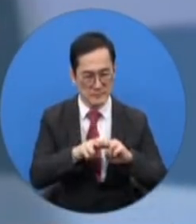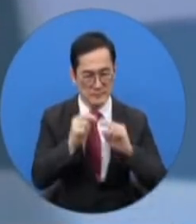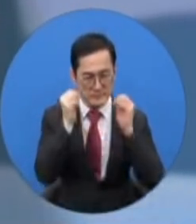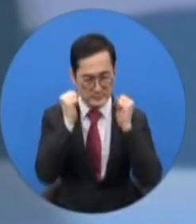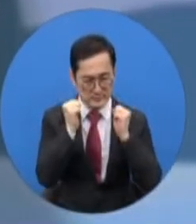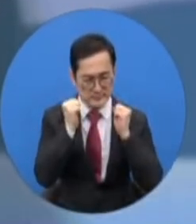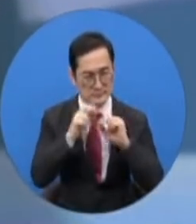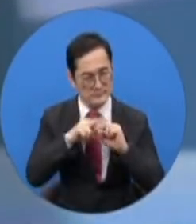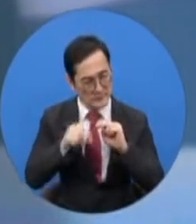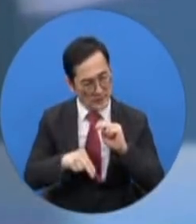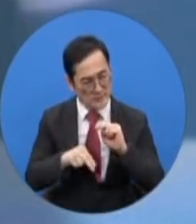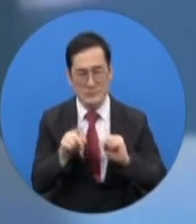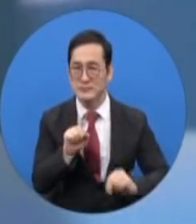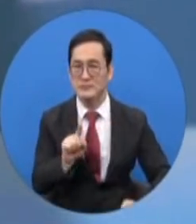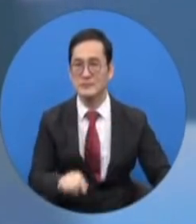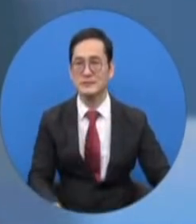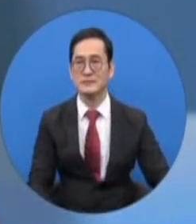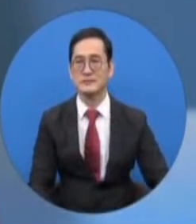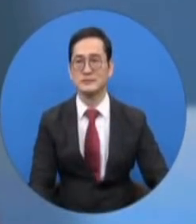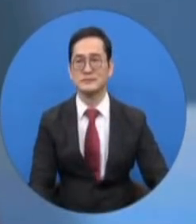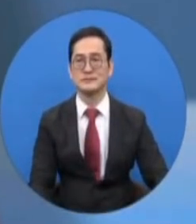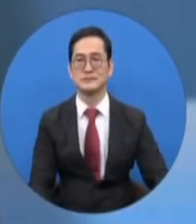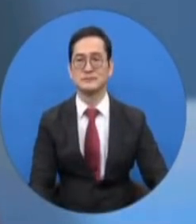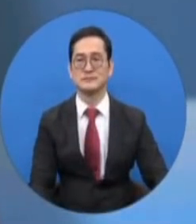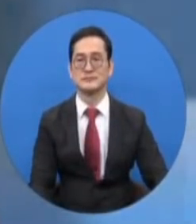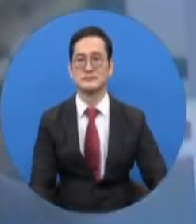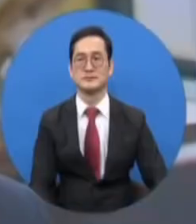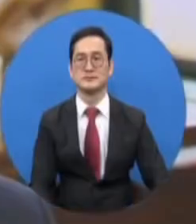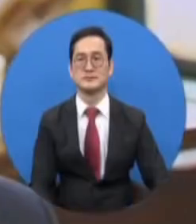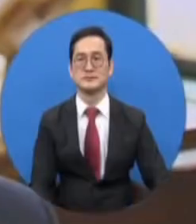누구의 거취가 논의되고 있을까요? 바로